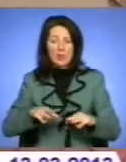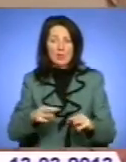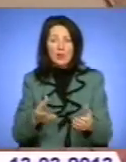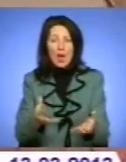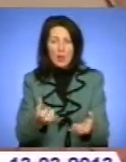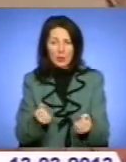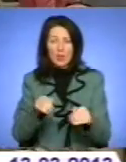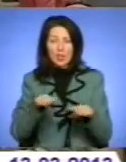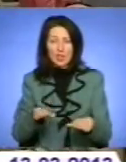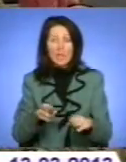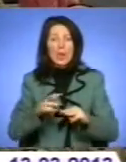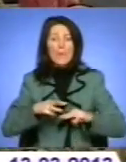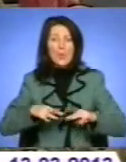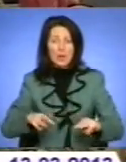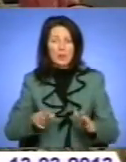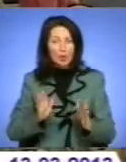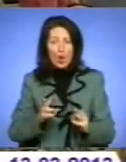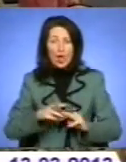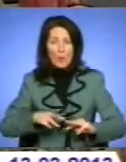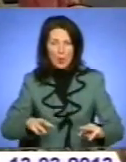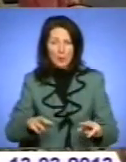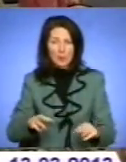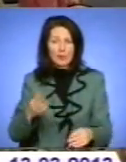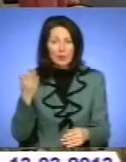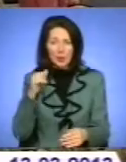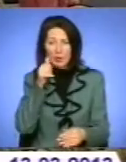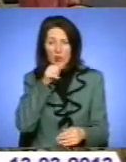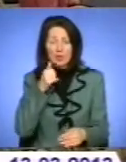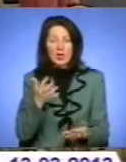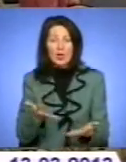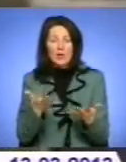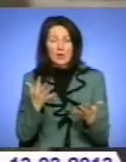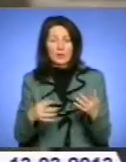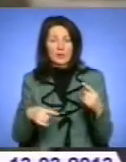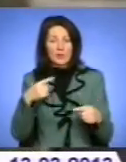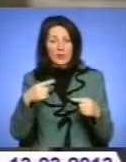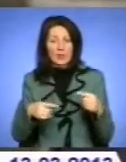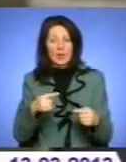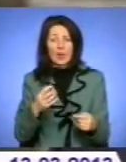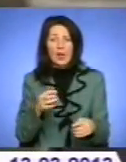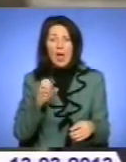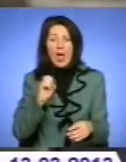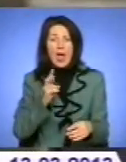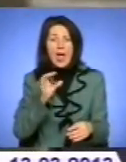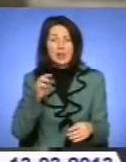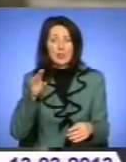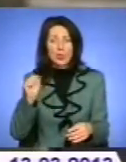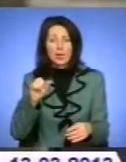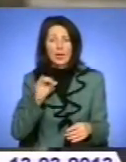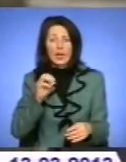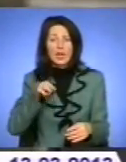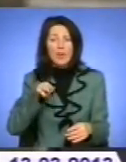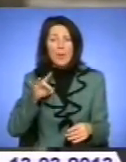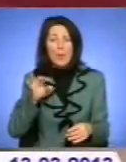решение парламента только он. Прем'єр зазначив, минулий рік виявив диспропорцію експорту та імпорту, тому важливим є передусім політика